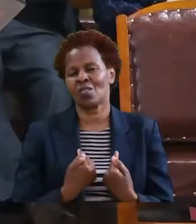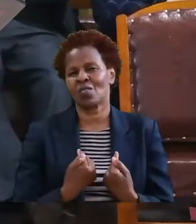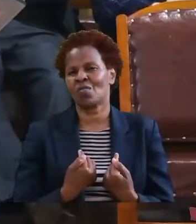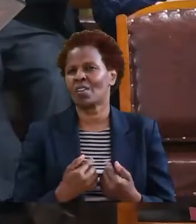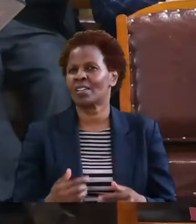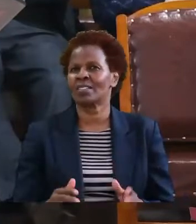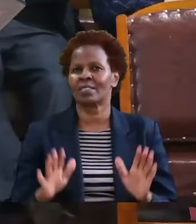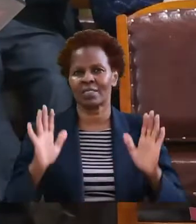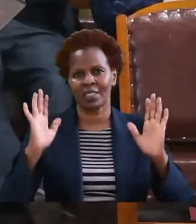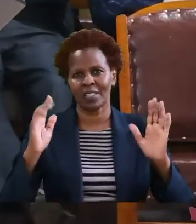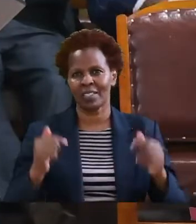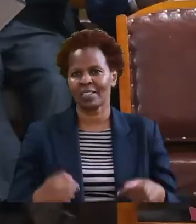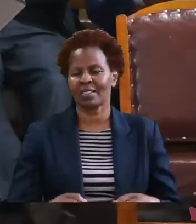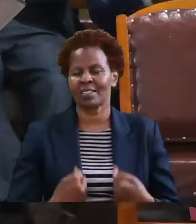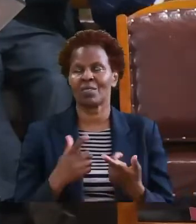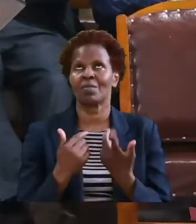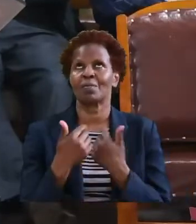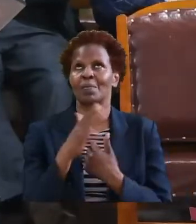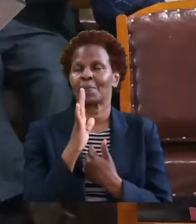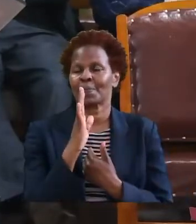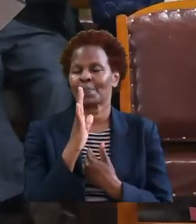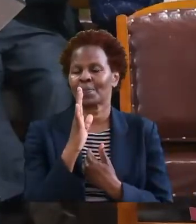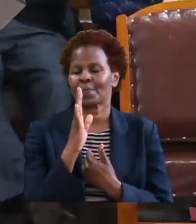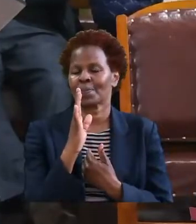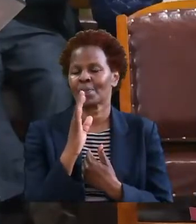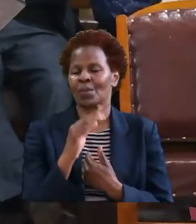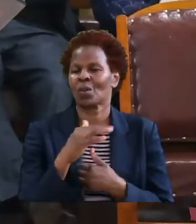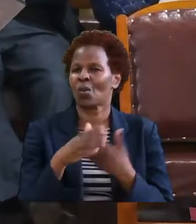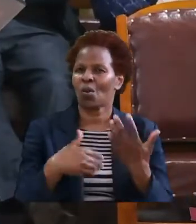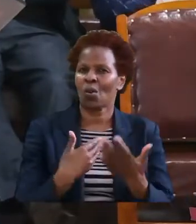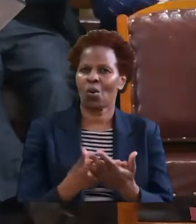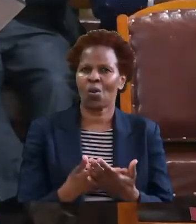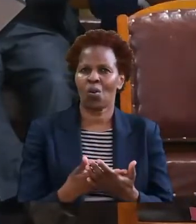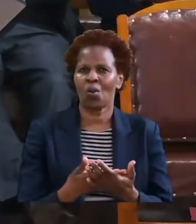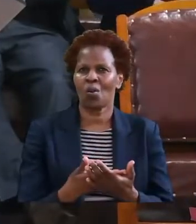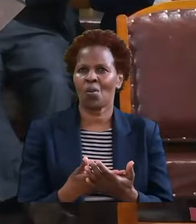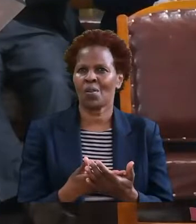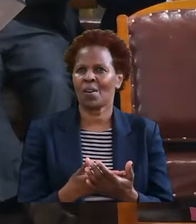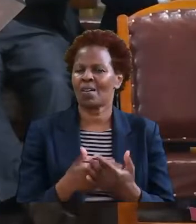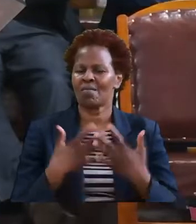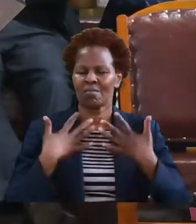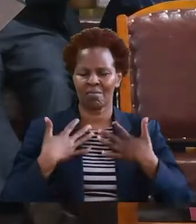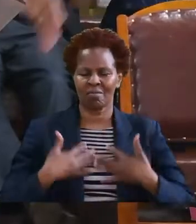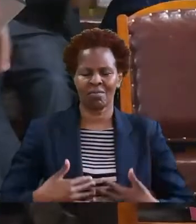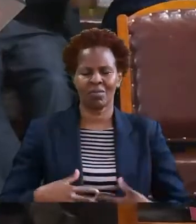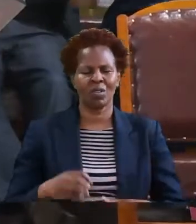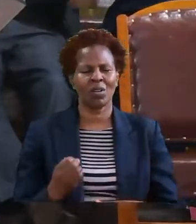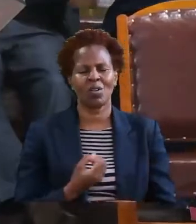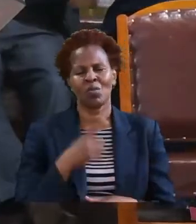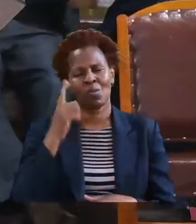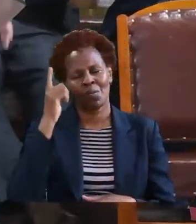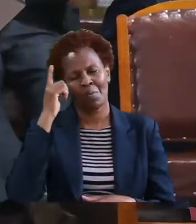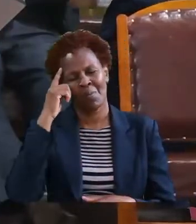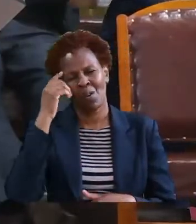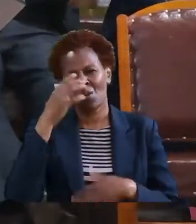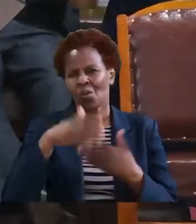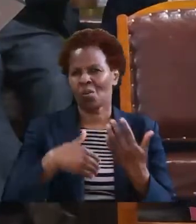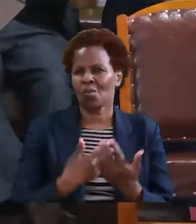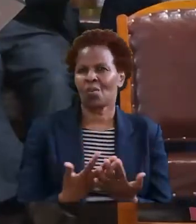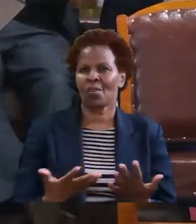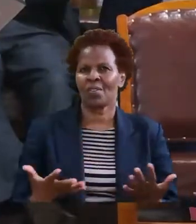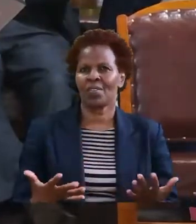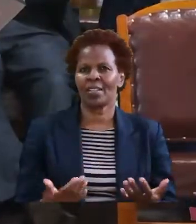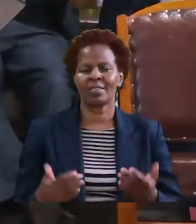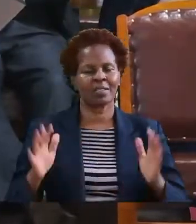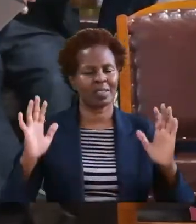kujipeana kwake sisi wote, mili yetu, fikira zetu, mambo yote